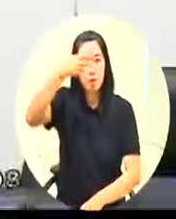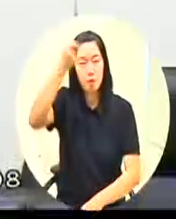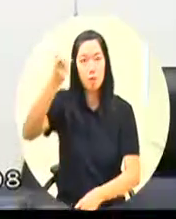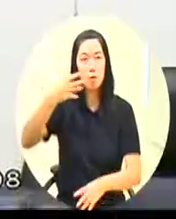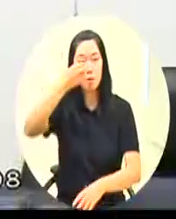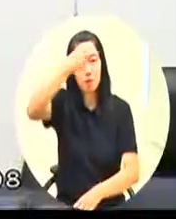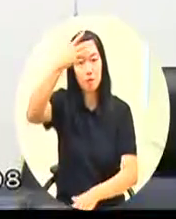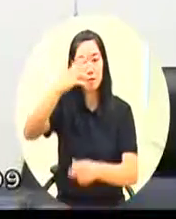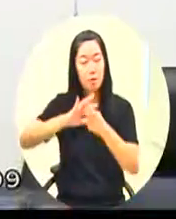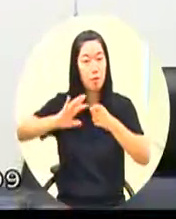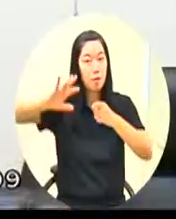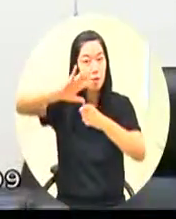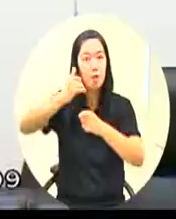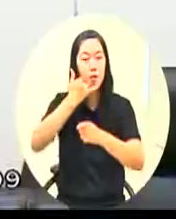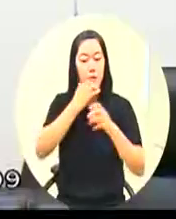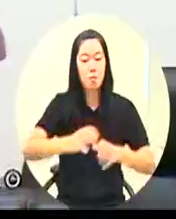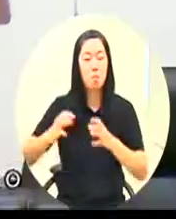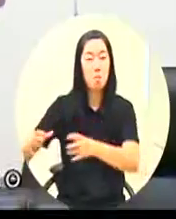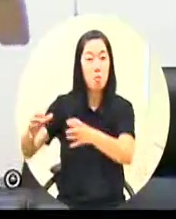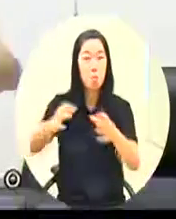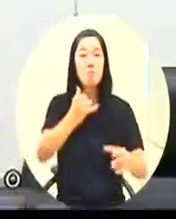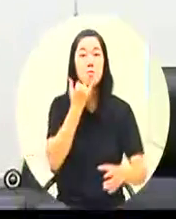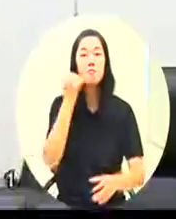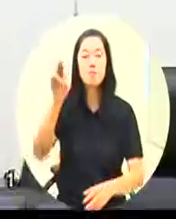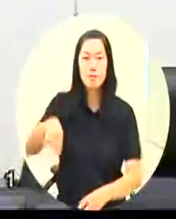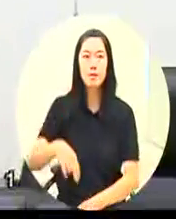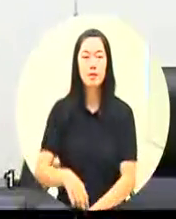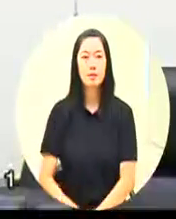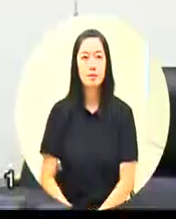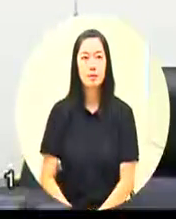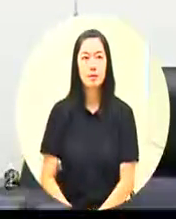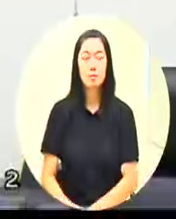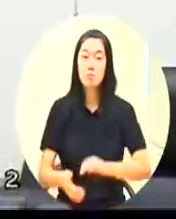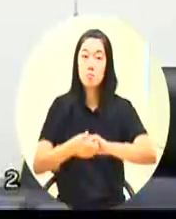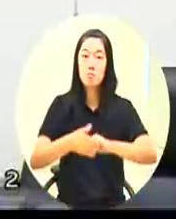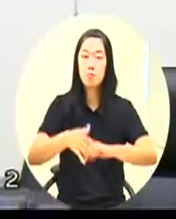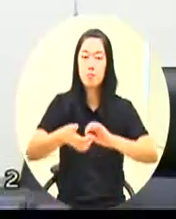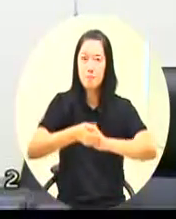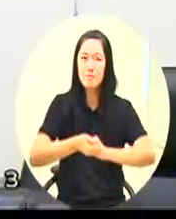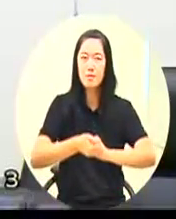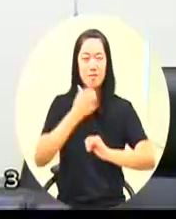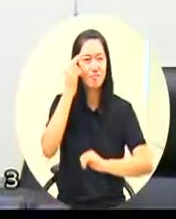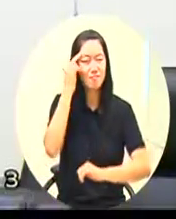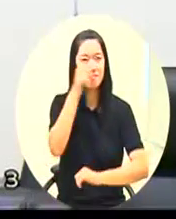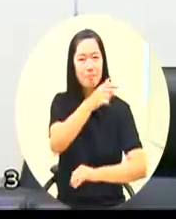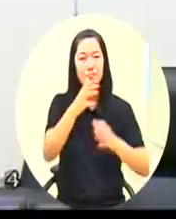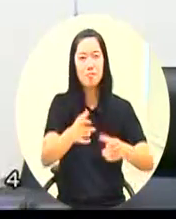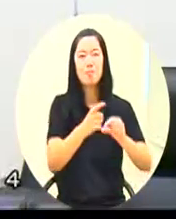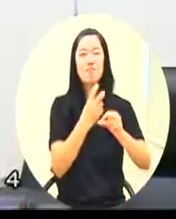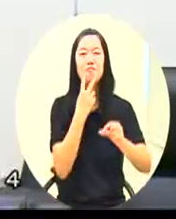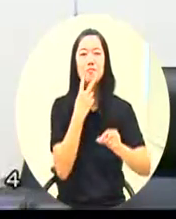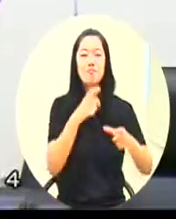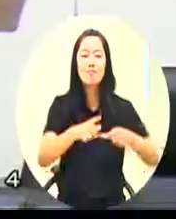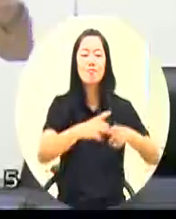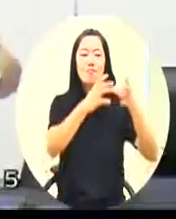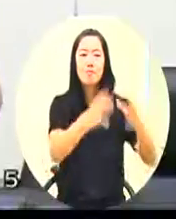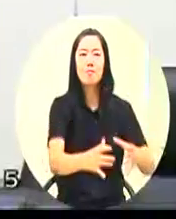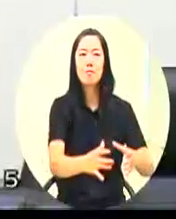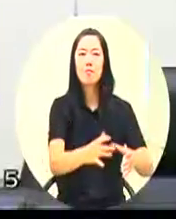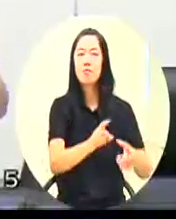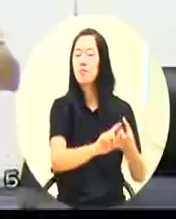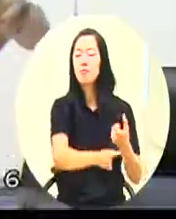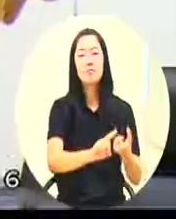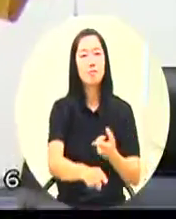盖那些李科勇图书馆，那要去去淡雅阁户不一定盖在那个不人家不喜欢的地方，我拢捡人诶无